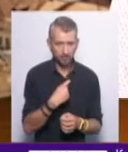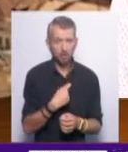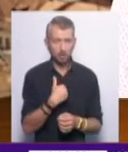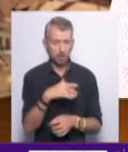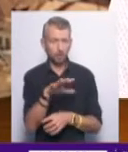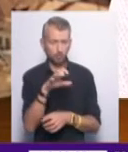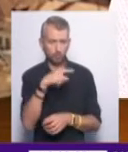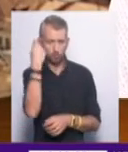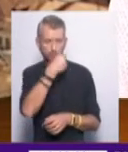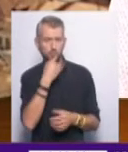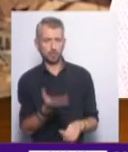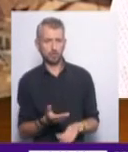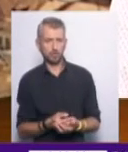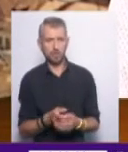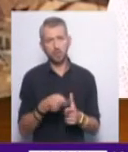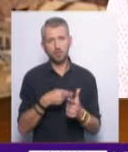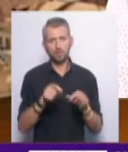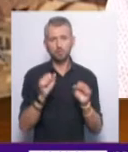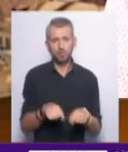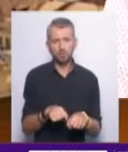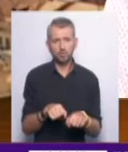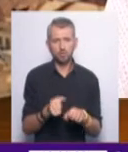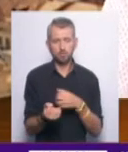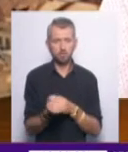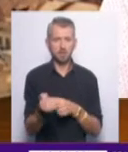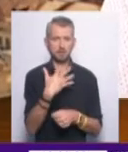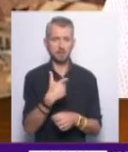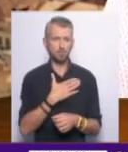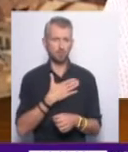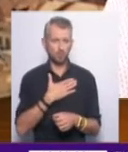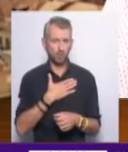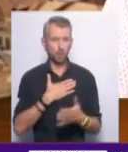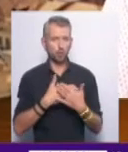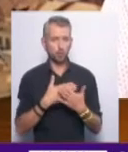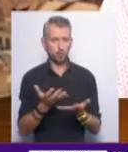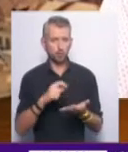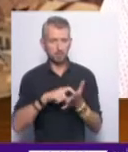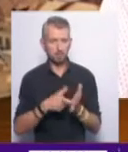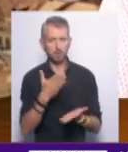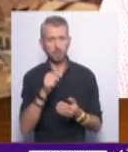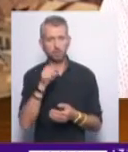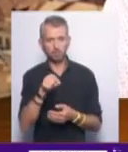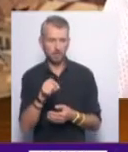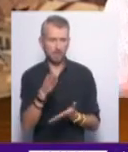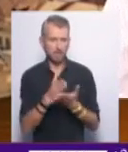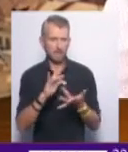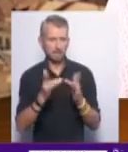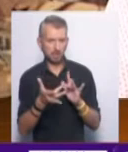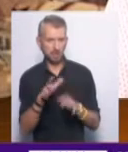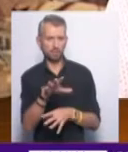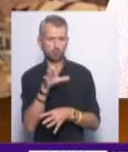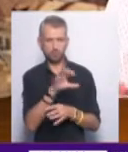сфотографую особисто, чи можете переслати на мою громадську приймальню, якщо ви володієте інтернетом,